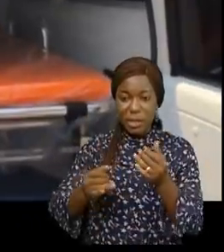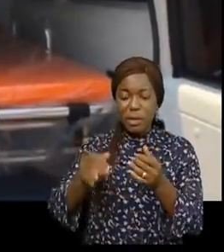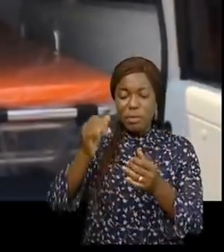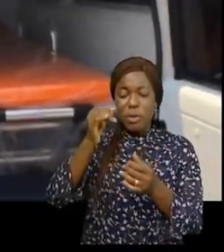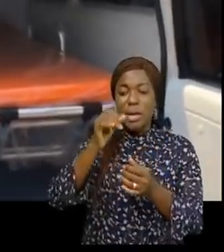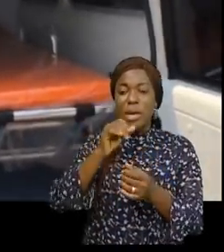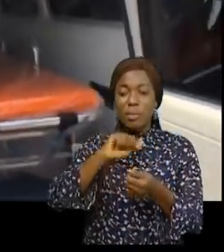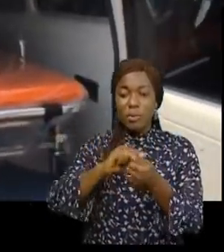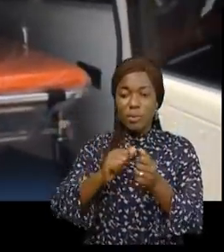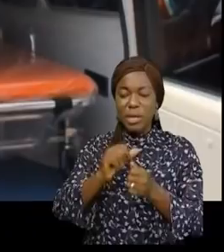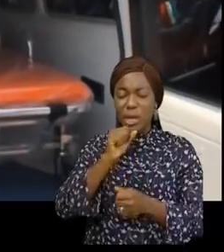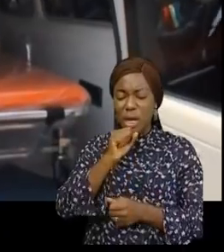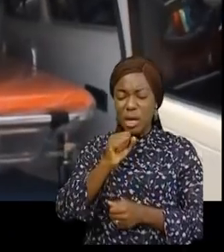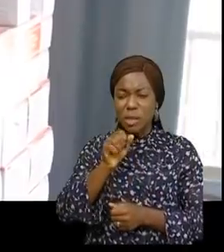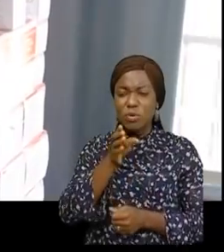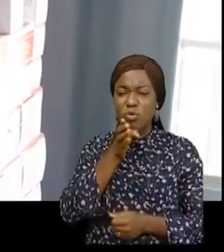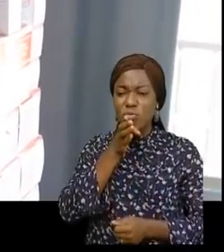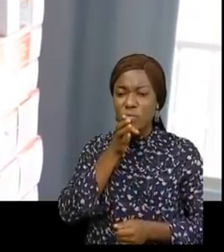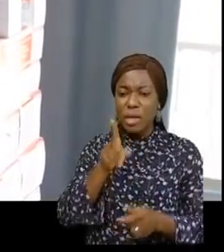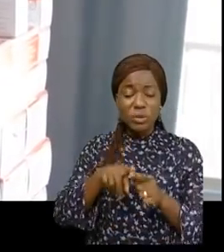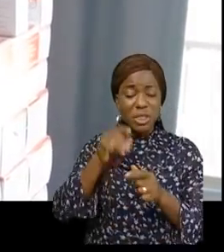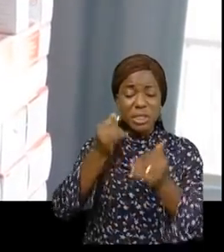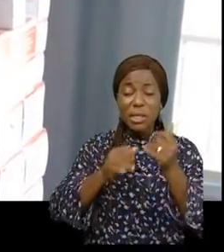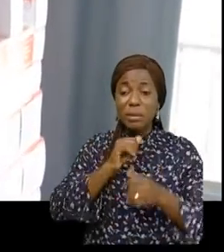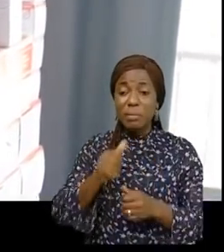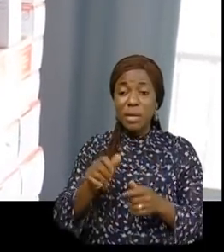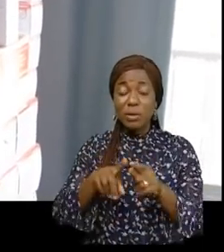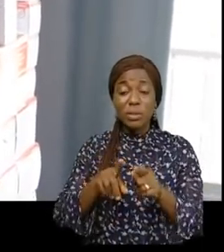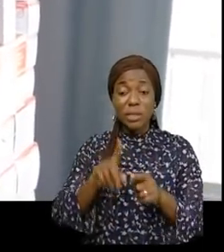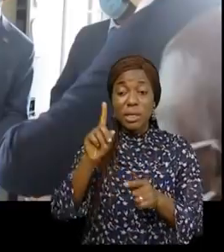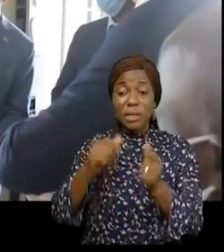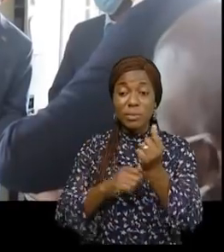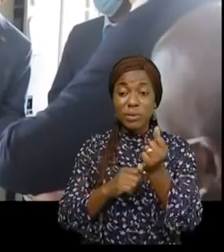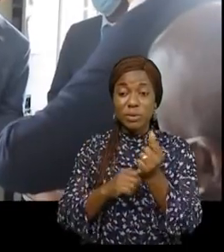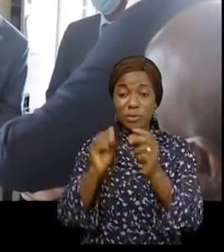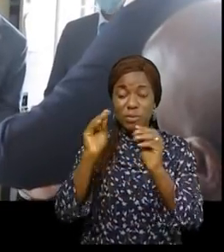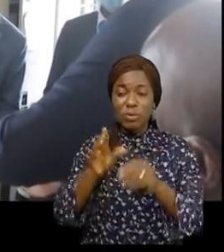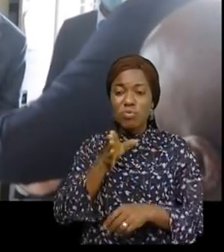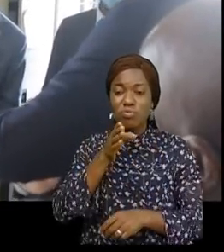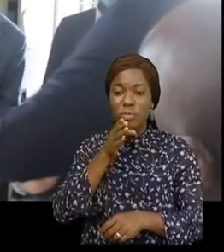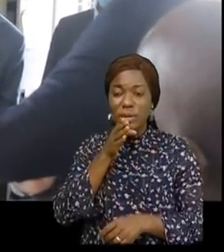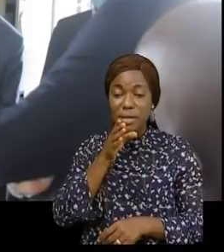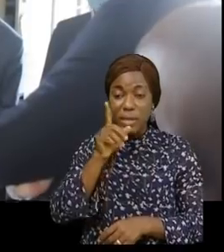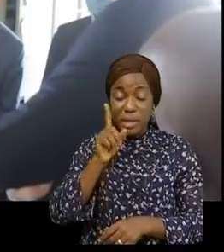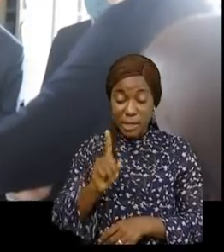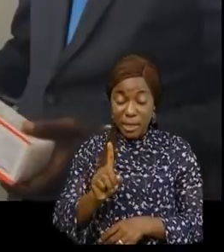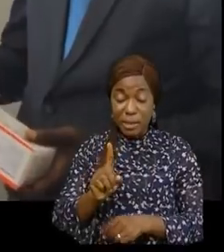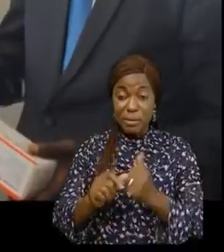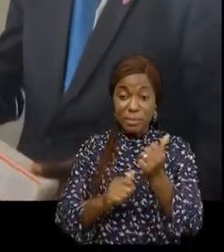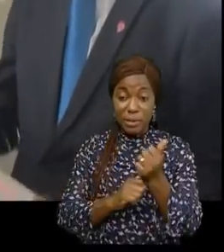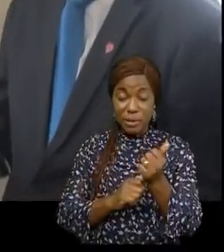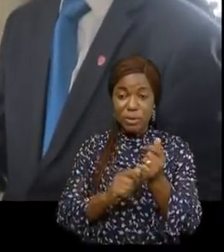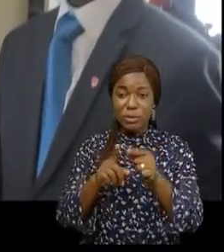tuberculose multirésistante, d'autant plus qu'un seul cas, par exemple, de la forme multirésistante de tuberculose a un